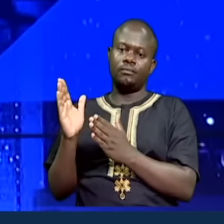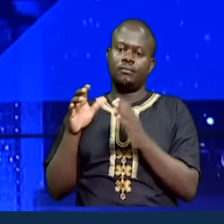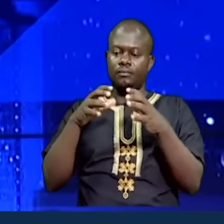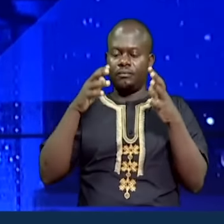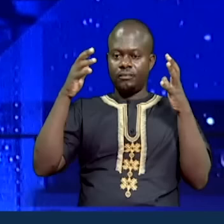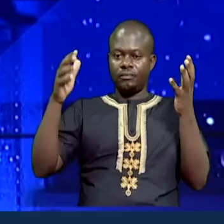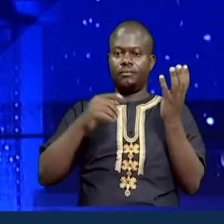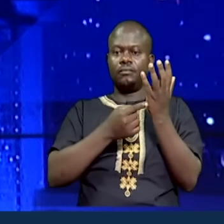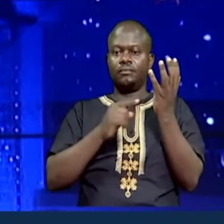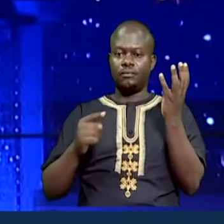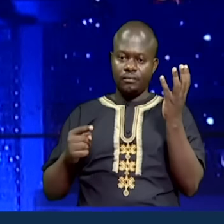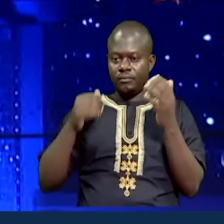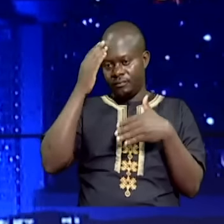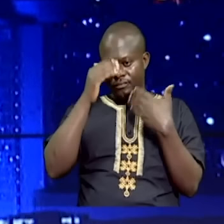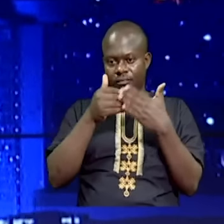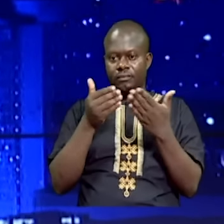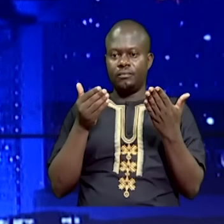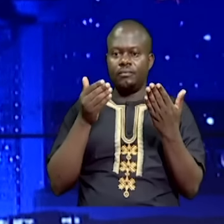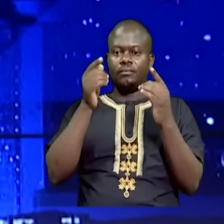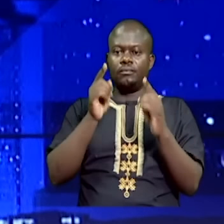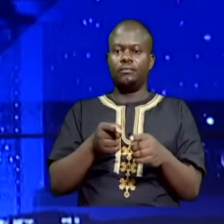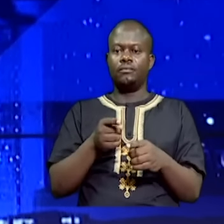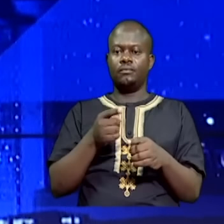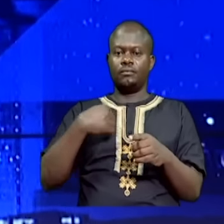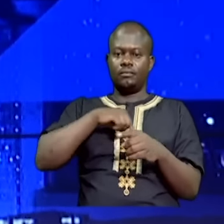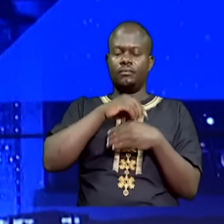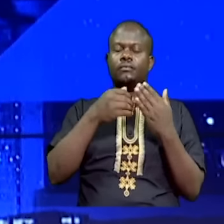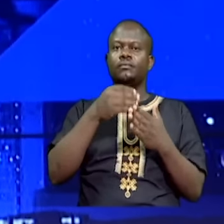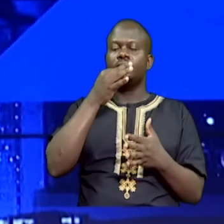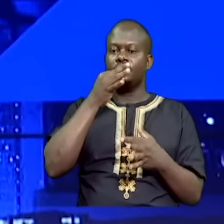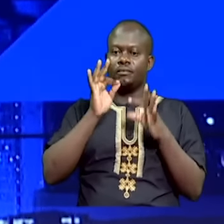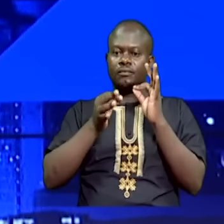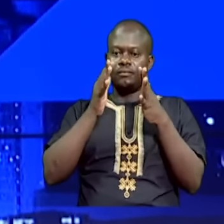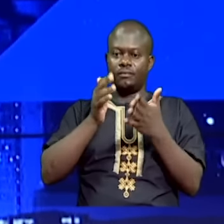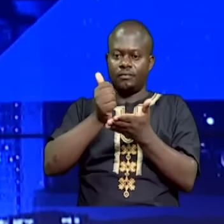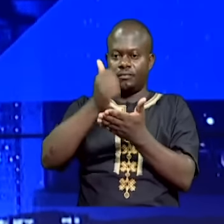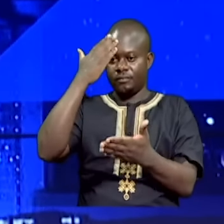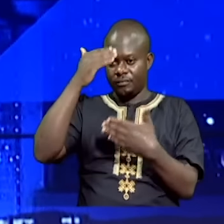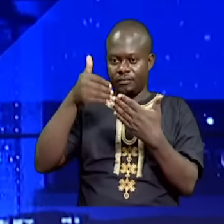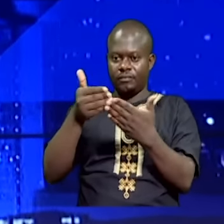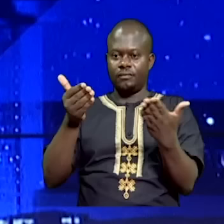ngari y'abatekinisiye badufashe kugira ngo amakuru abagereho by'umwihariko Iriza Imbuto Fidele badufashe kugira ngo